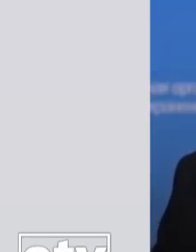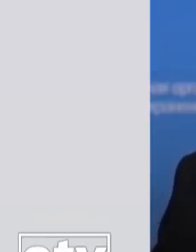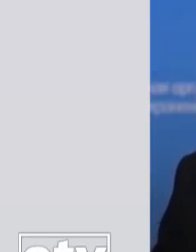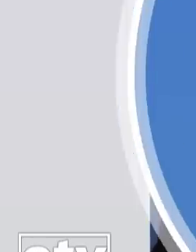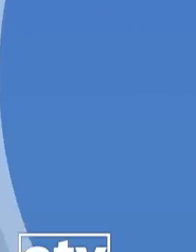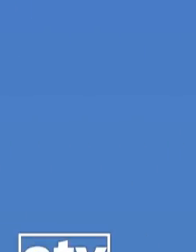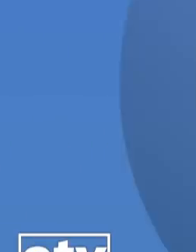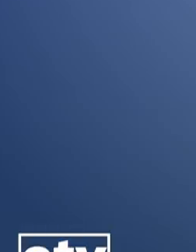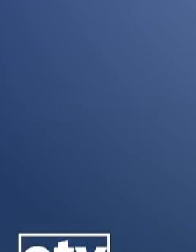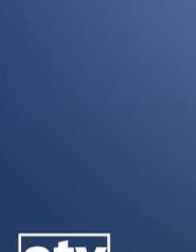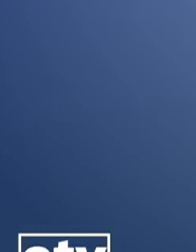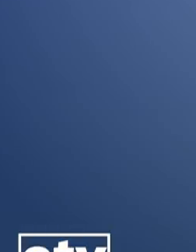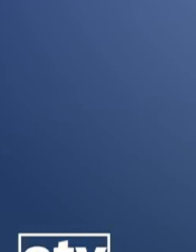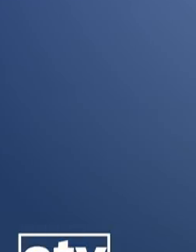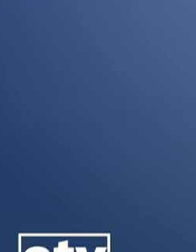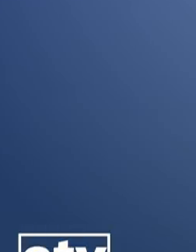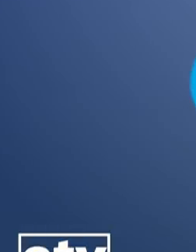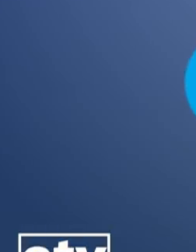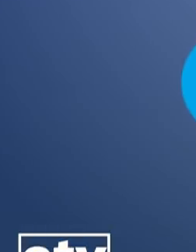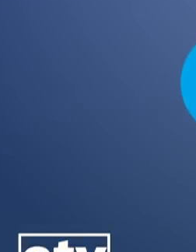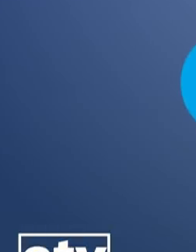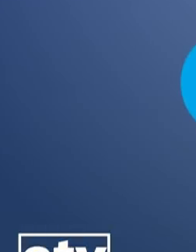ኮቪድ-19